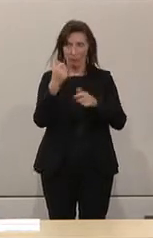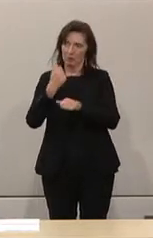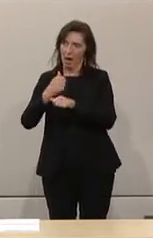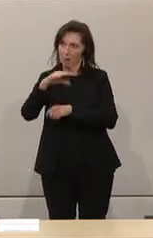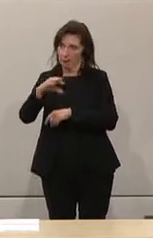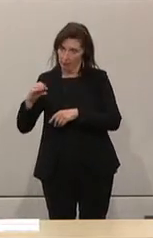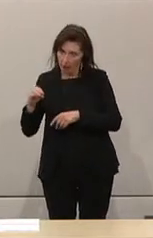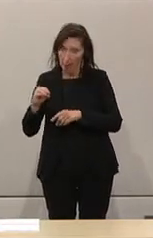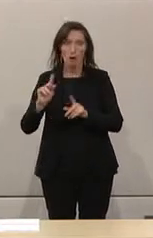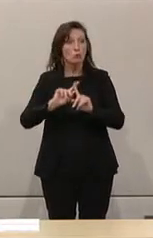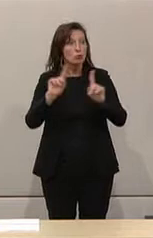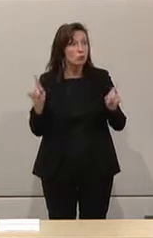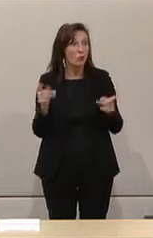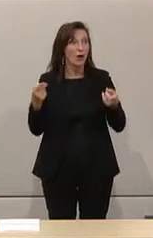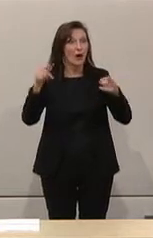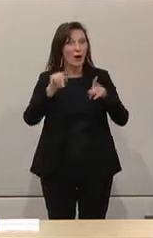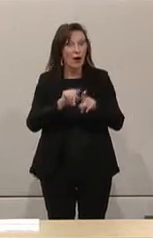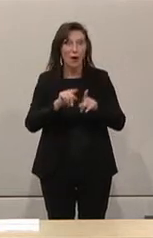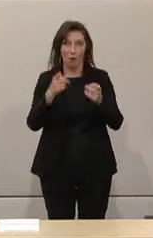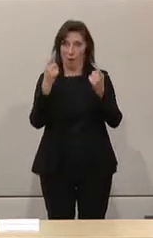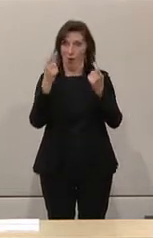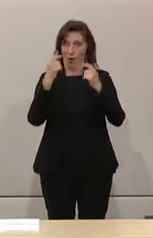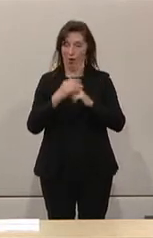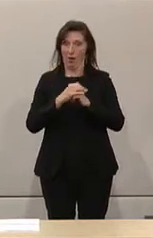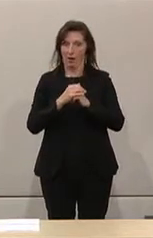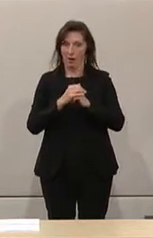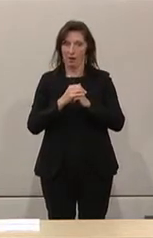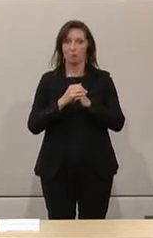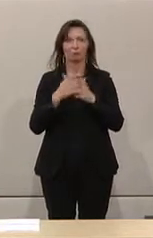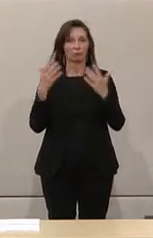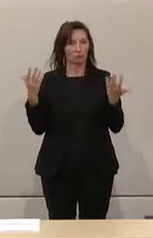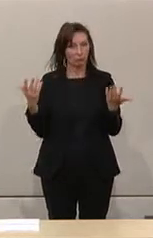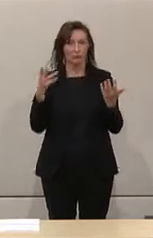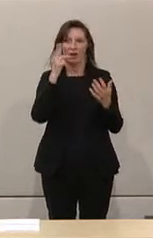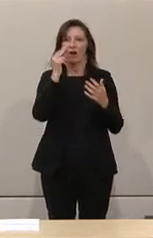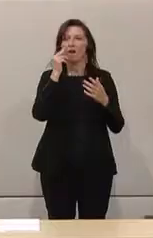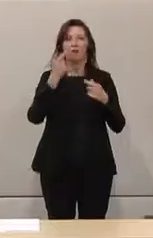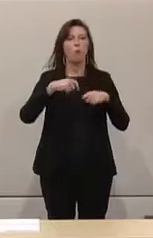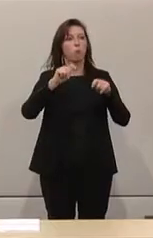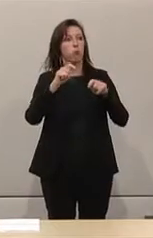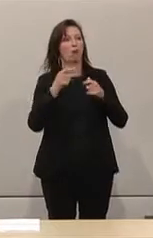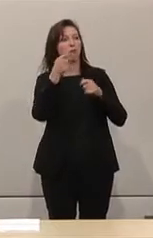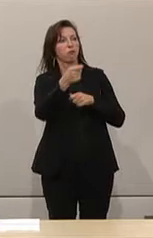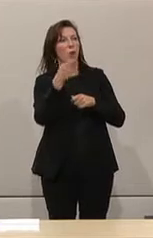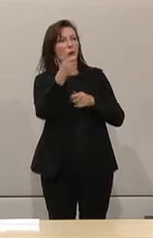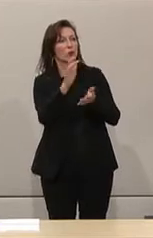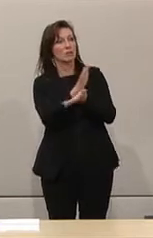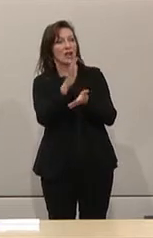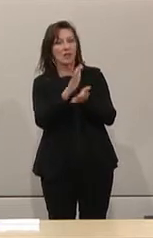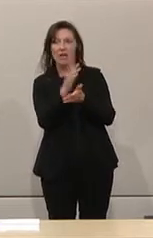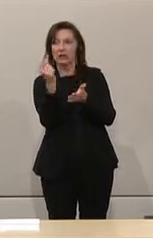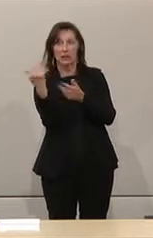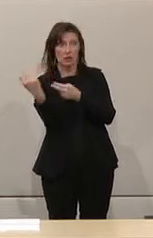in Wirklichkeit, sondern eben auch aus den rückgezahlten Geldern aus Wohnbauförderungsdarlehen. Und wenn der Bund den